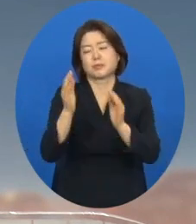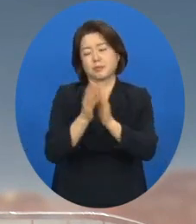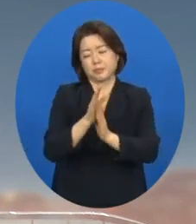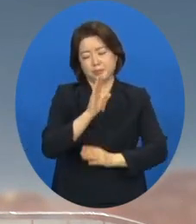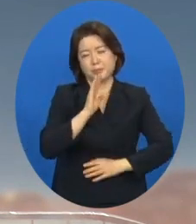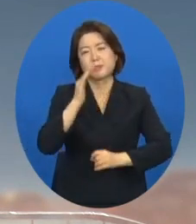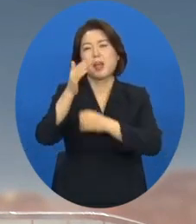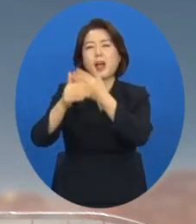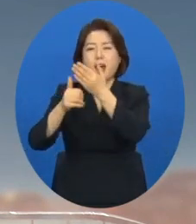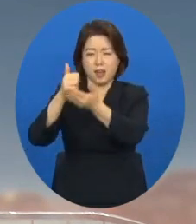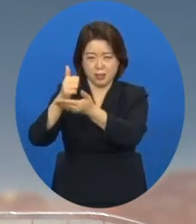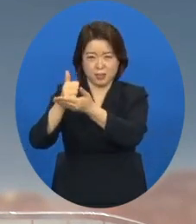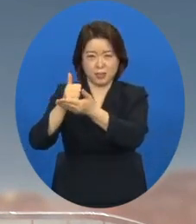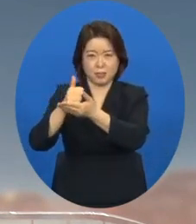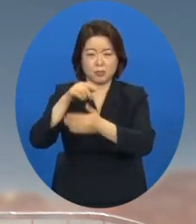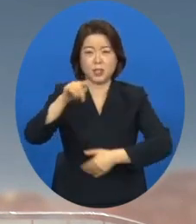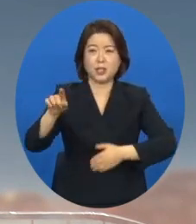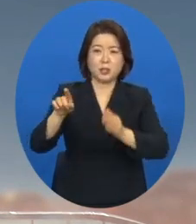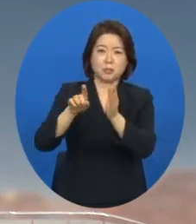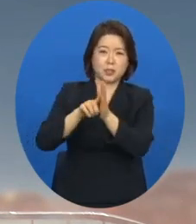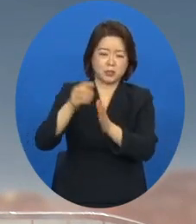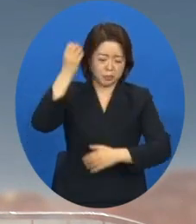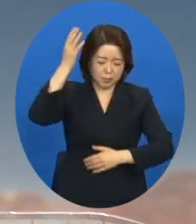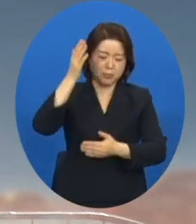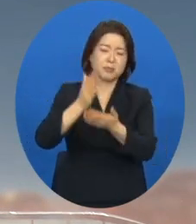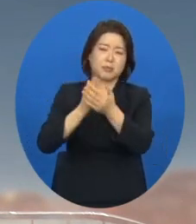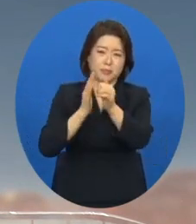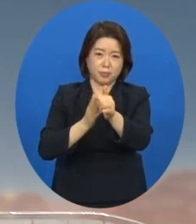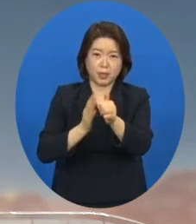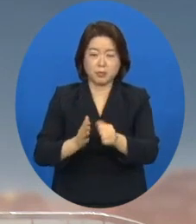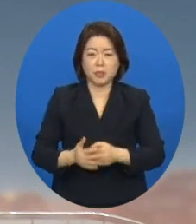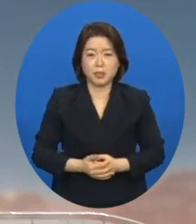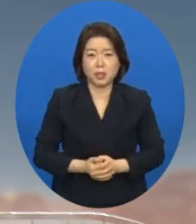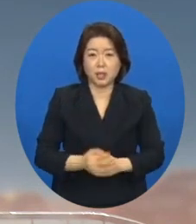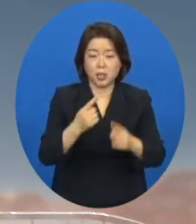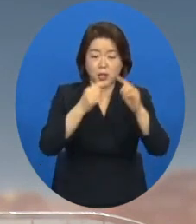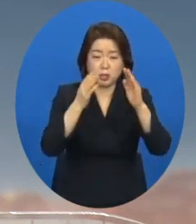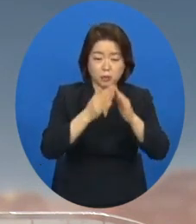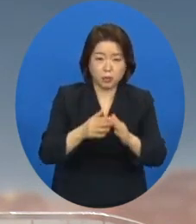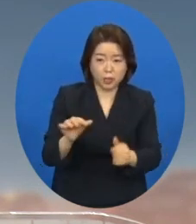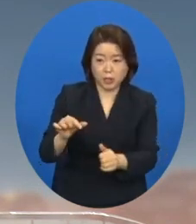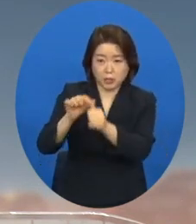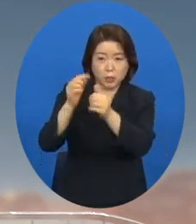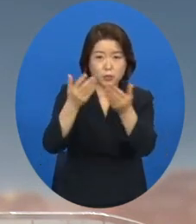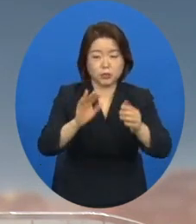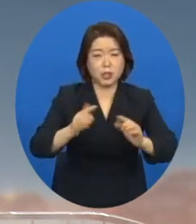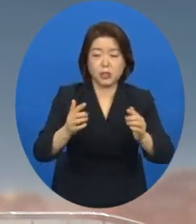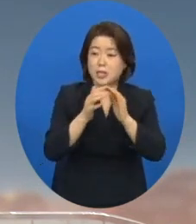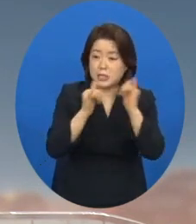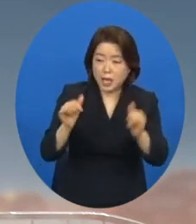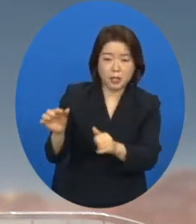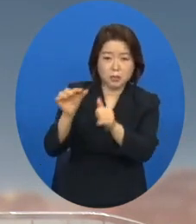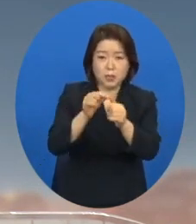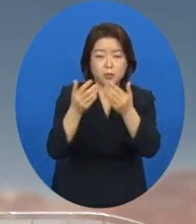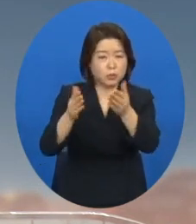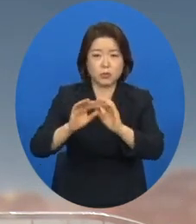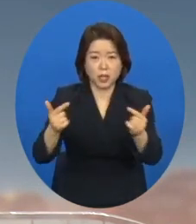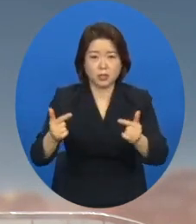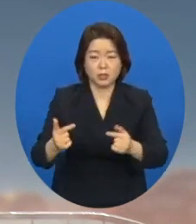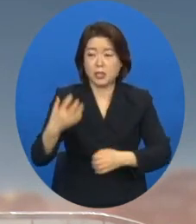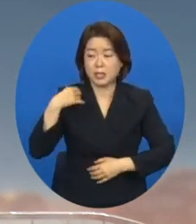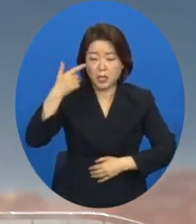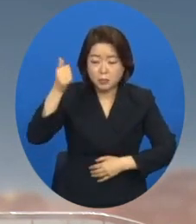하나님이십니다. 여러분 이 믿음을 놓치시면 안 돼요. 교회가 세운 것도 아니에요. 사람이 세운 것도 아니에요. 담임 목사가 세운 것도